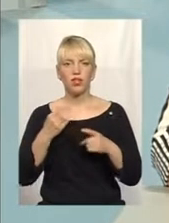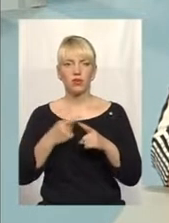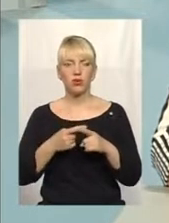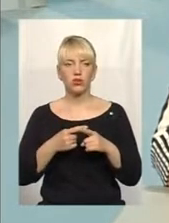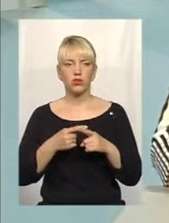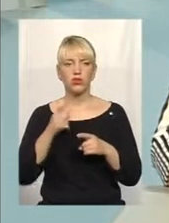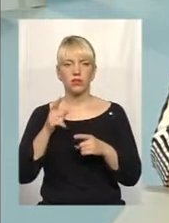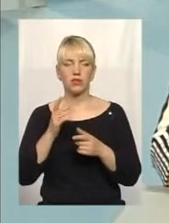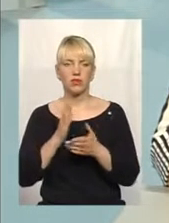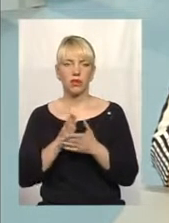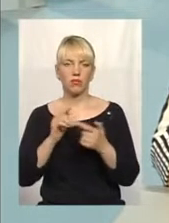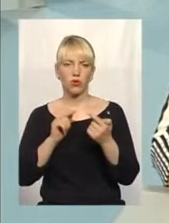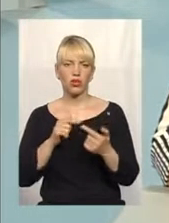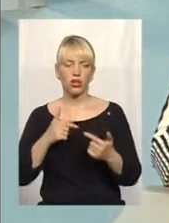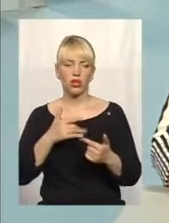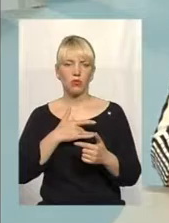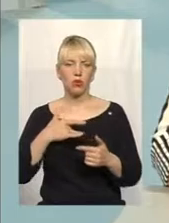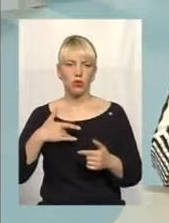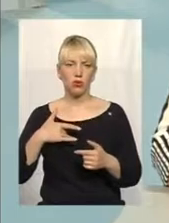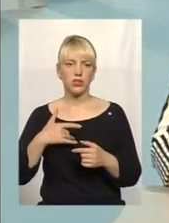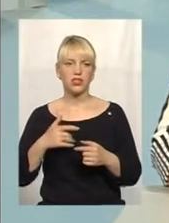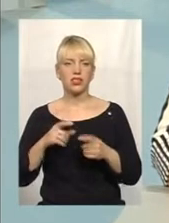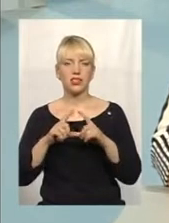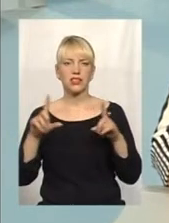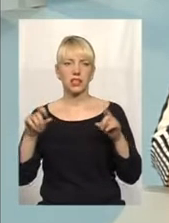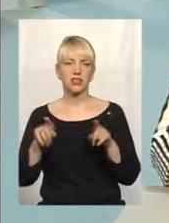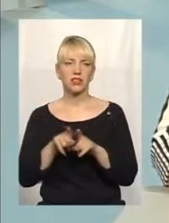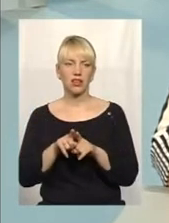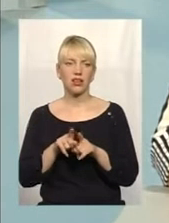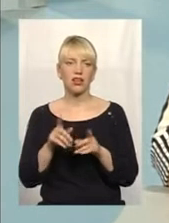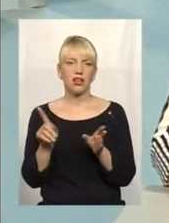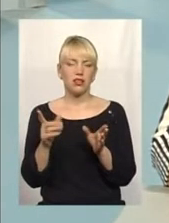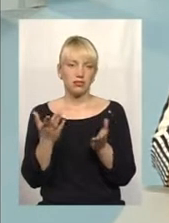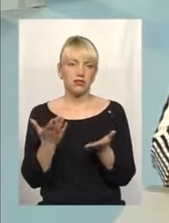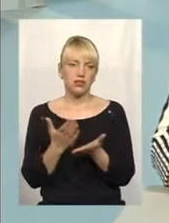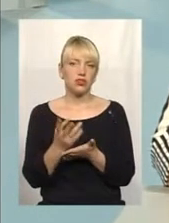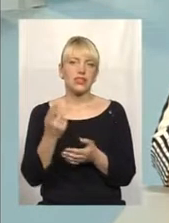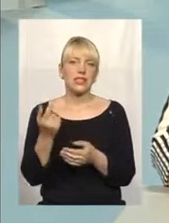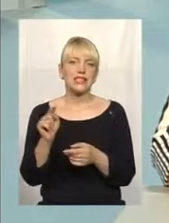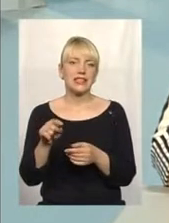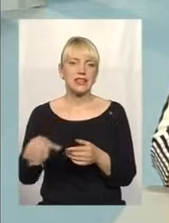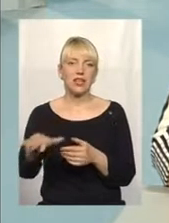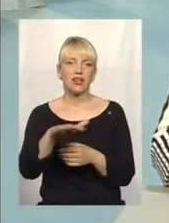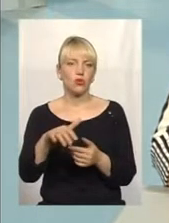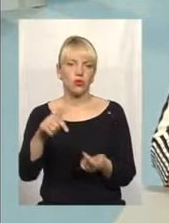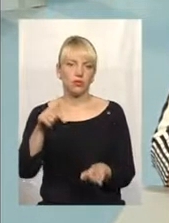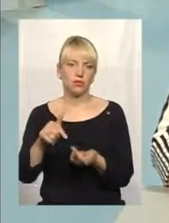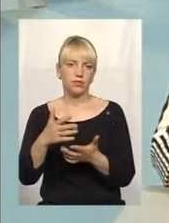Кам'янці є протитуберкульозні заклади. Тобто, якось воно так склалося, що саме на цих територіях. Але, я